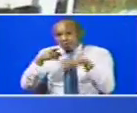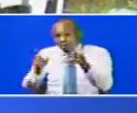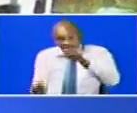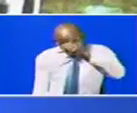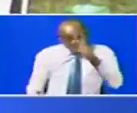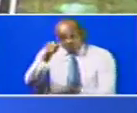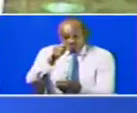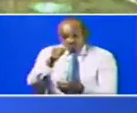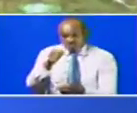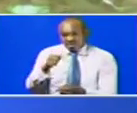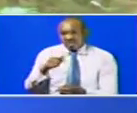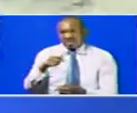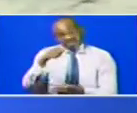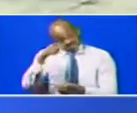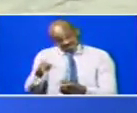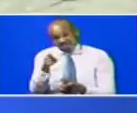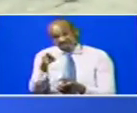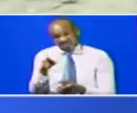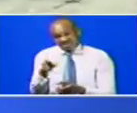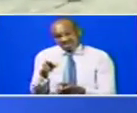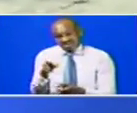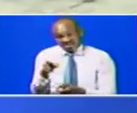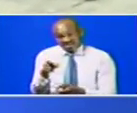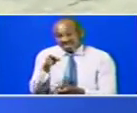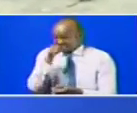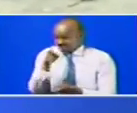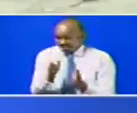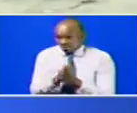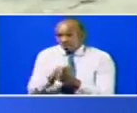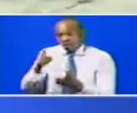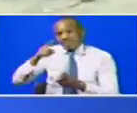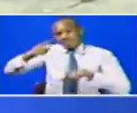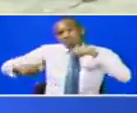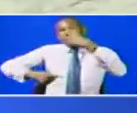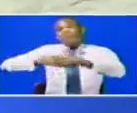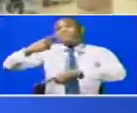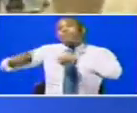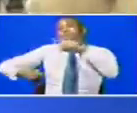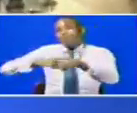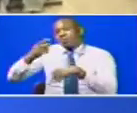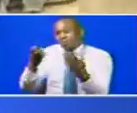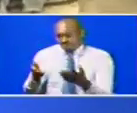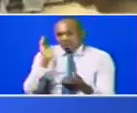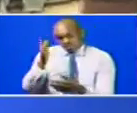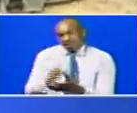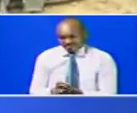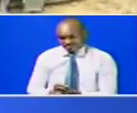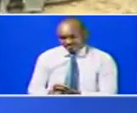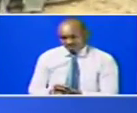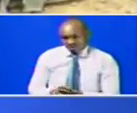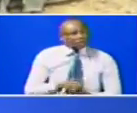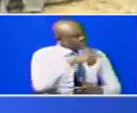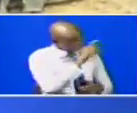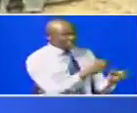kustia, hiyo gari itakuwa na rollover, yani kule kubingiria, uwezo wako wa kubingiria utakuwa kwa haraka sana. Kwa hivyo ushikilie